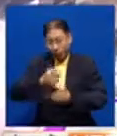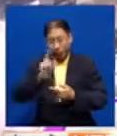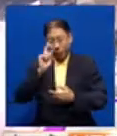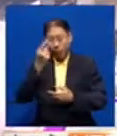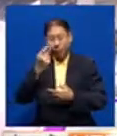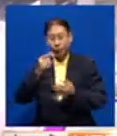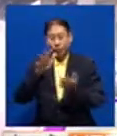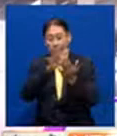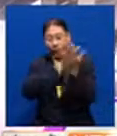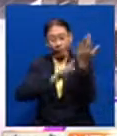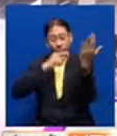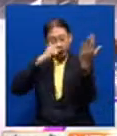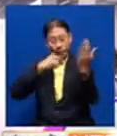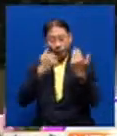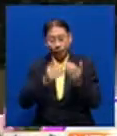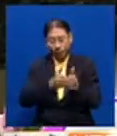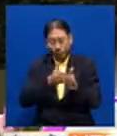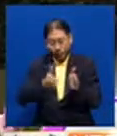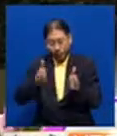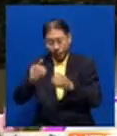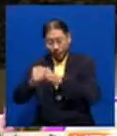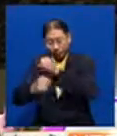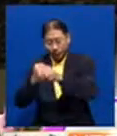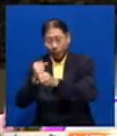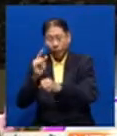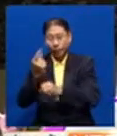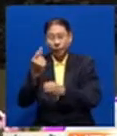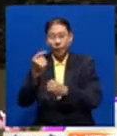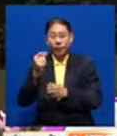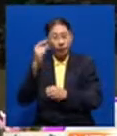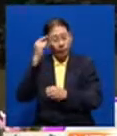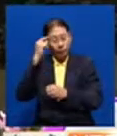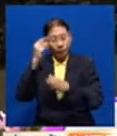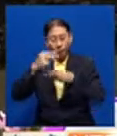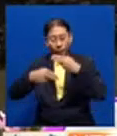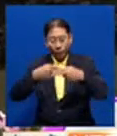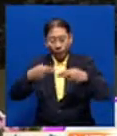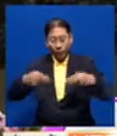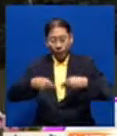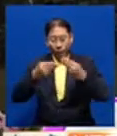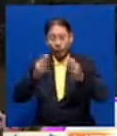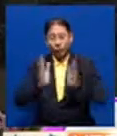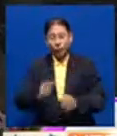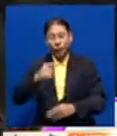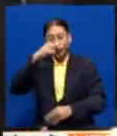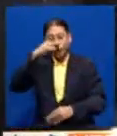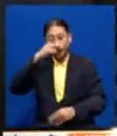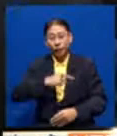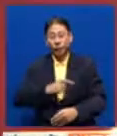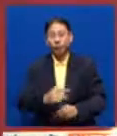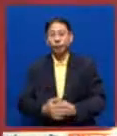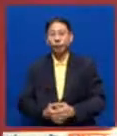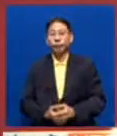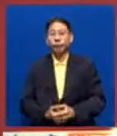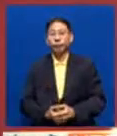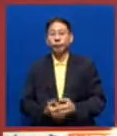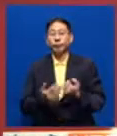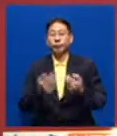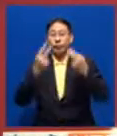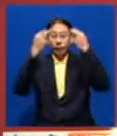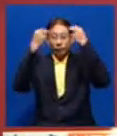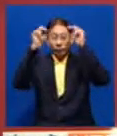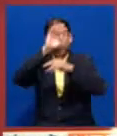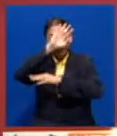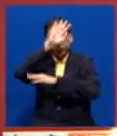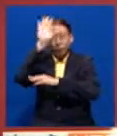เมืองไทยหลังจากปีใหม่ไปแล้วก็ต้องเกิดได้เร็วเรื่องปี 58ให้ได้เธอเป็นของขวัญให้กับคนไทยจากนั้นนายก